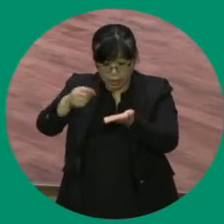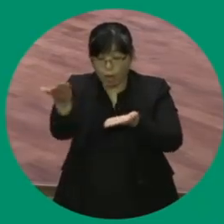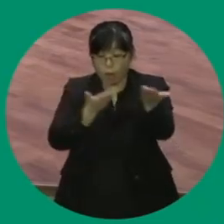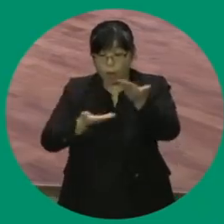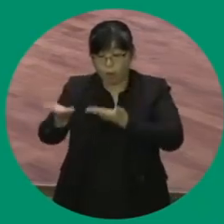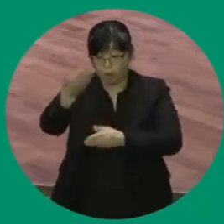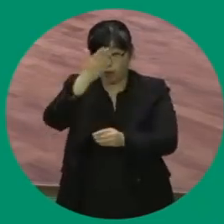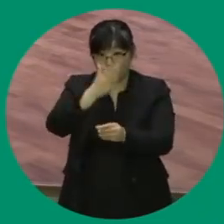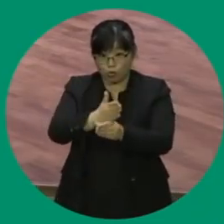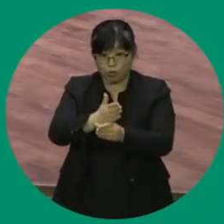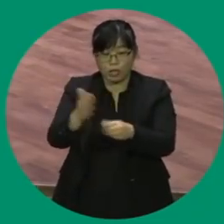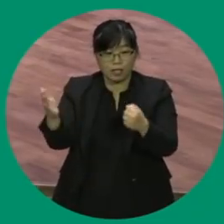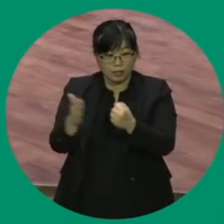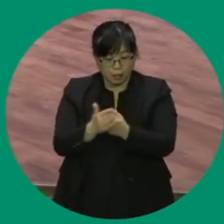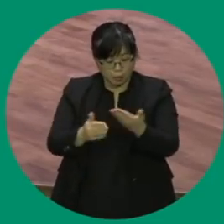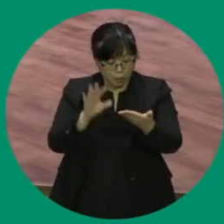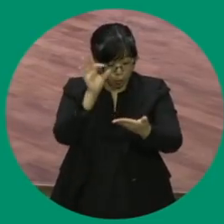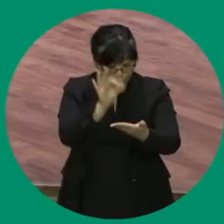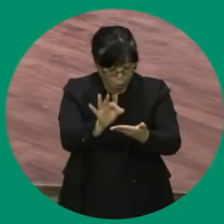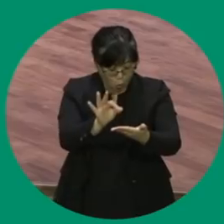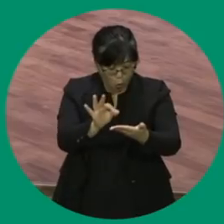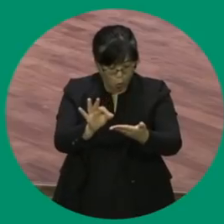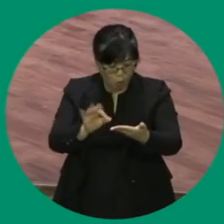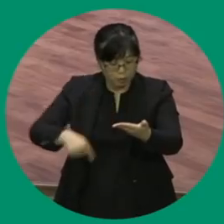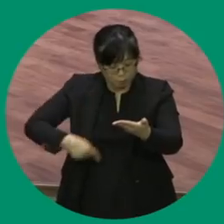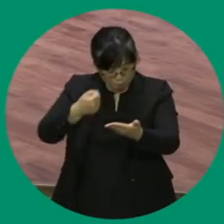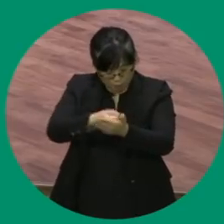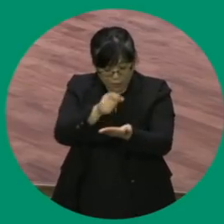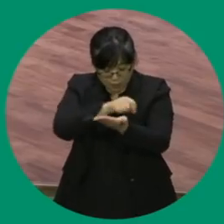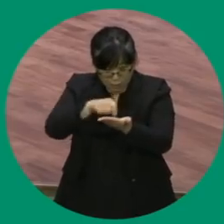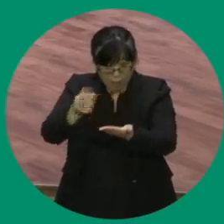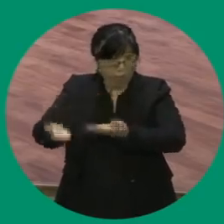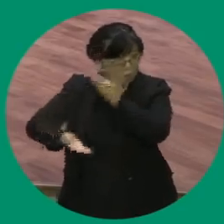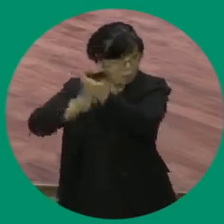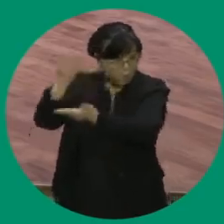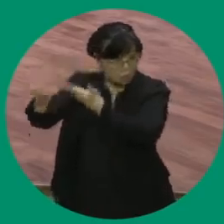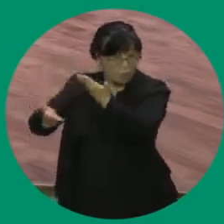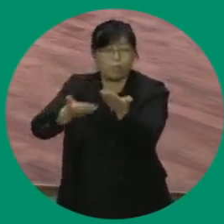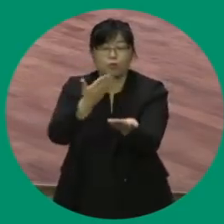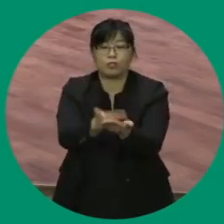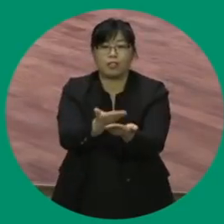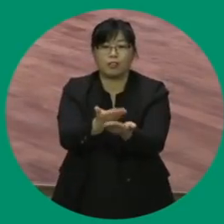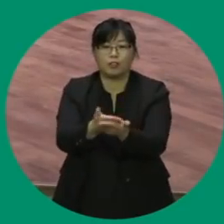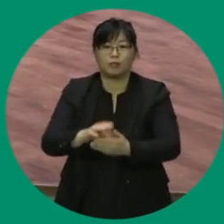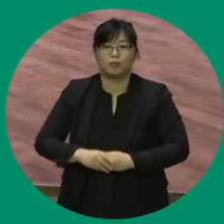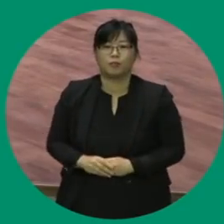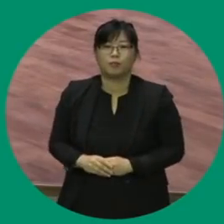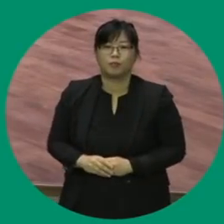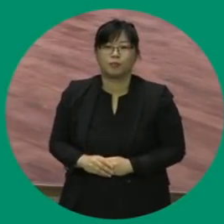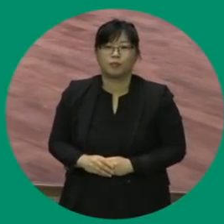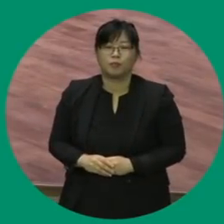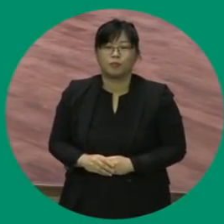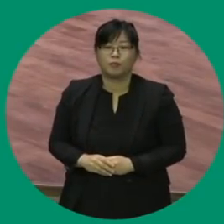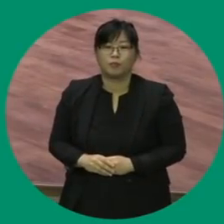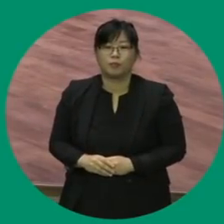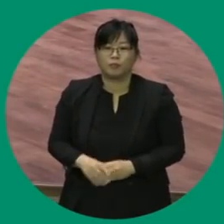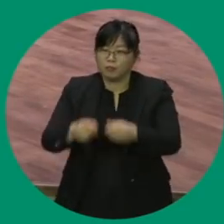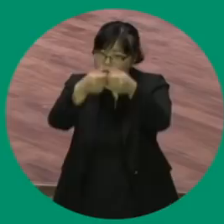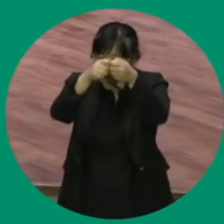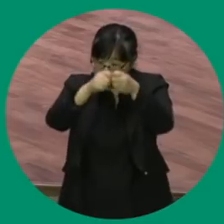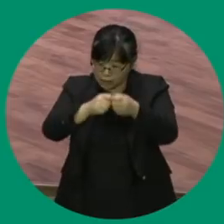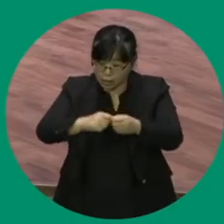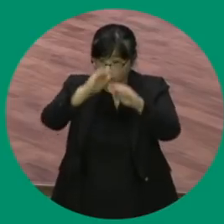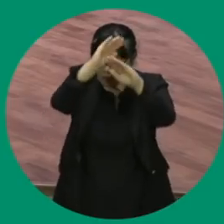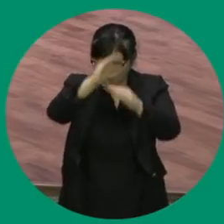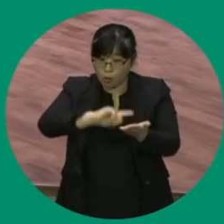바구니 또는 행정실로 제출해 주시기 바랍니다. 2019년 상반기 전도운동 안내입니다. 자세한 내용은